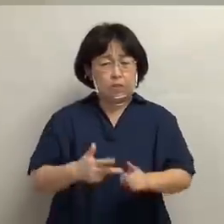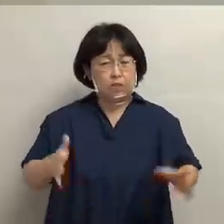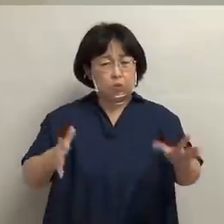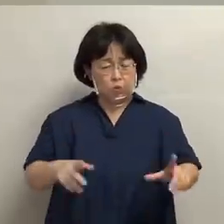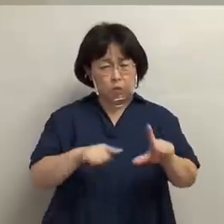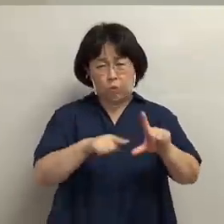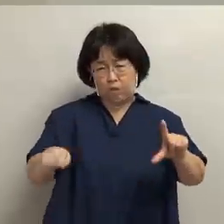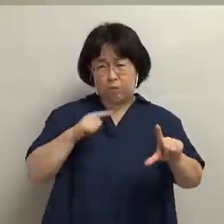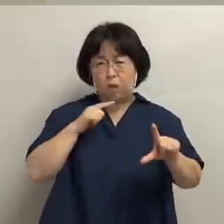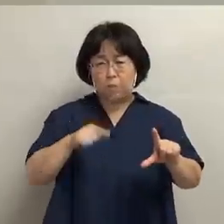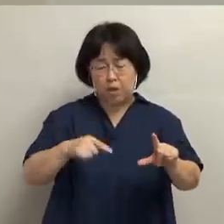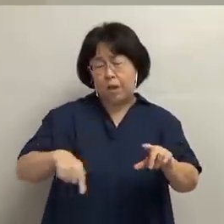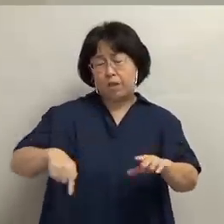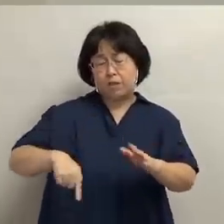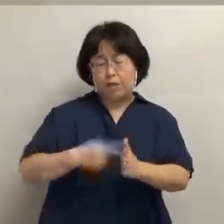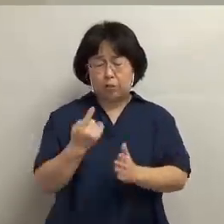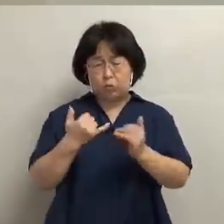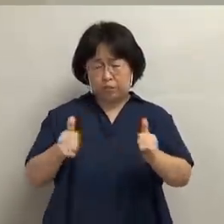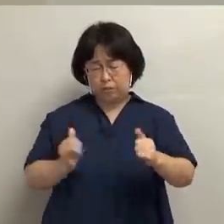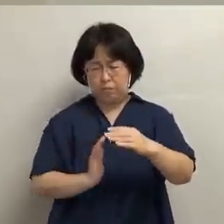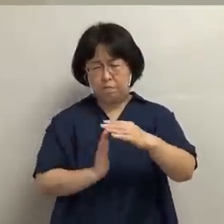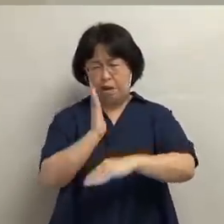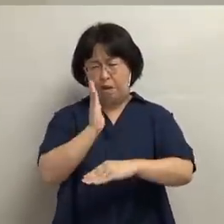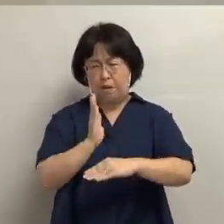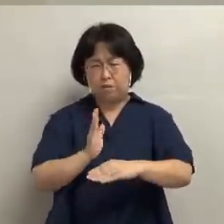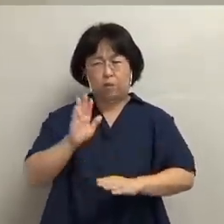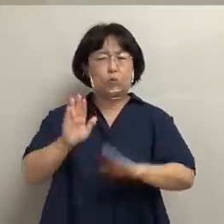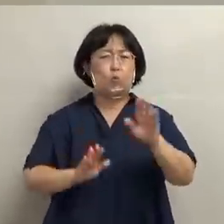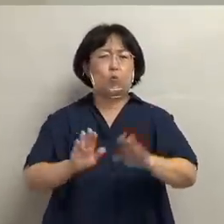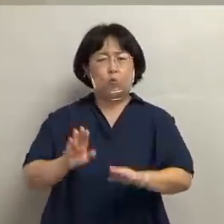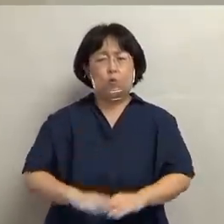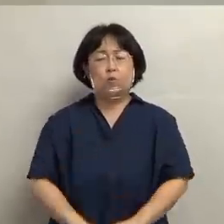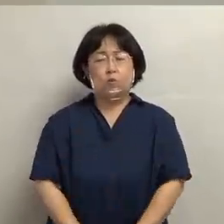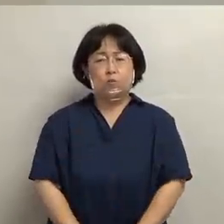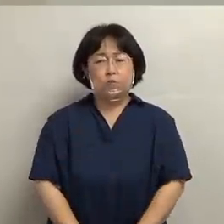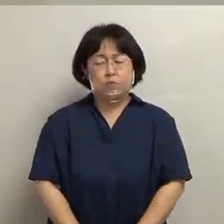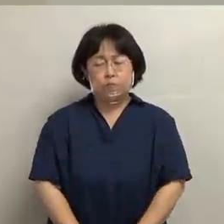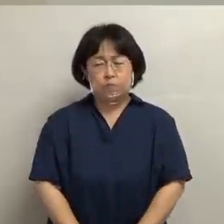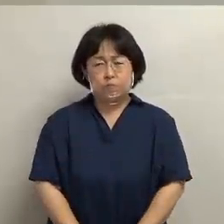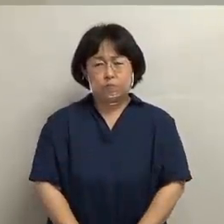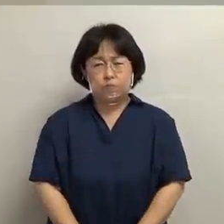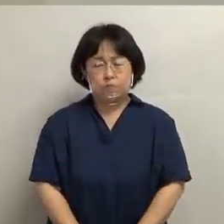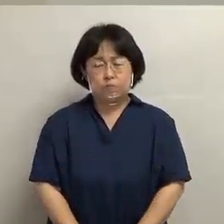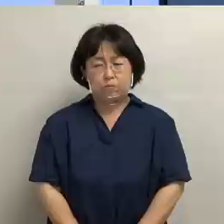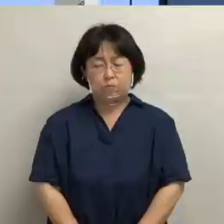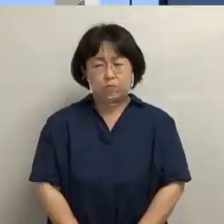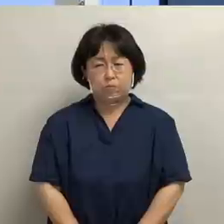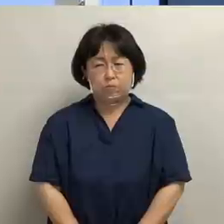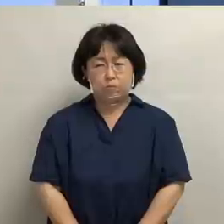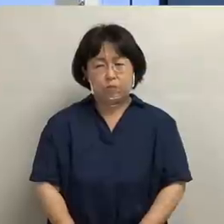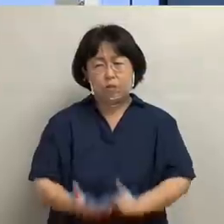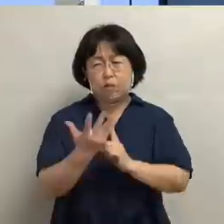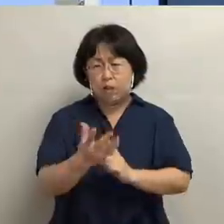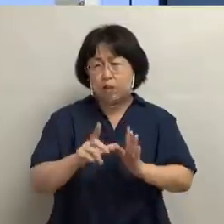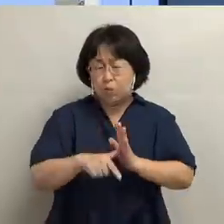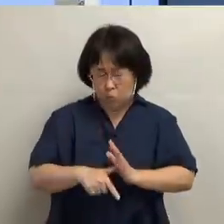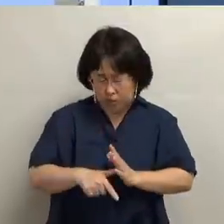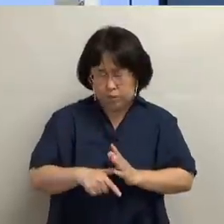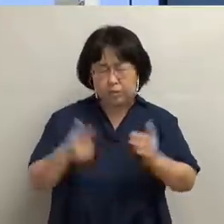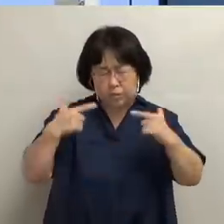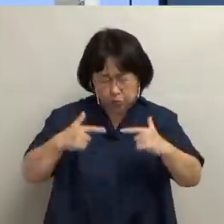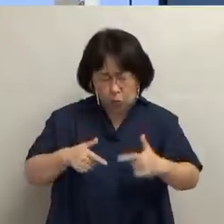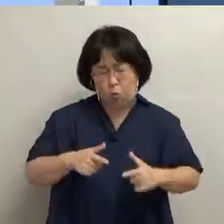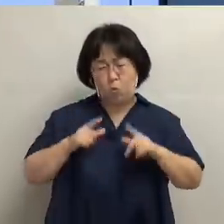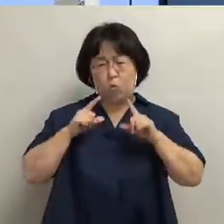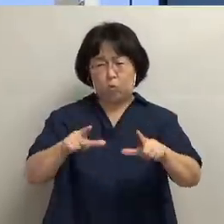でこれはもうあの役に大きく超えているということですこれも何度も毎週この海域選んでですね皆さん2号こうしてきましたが